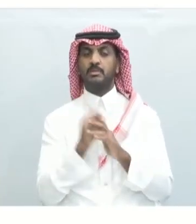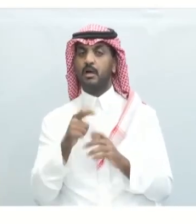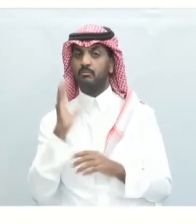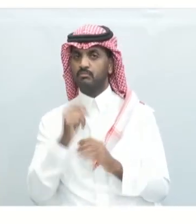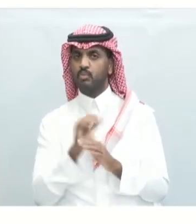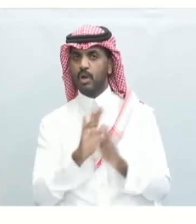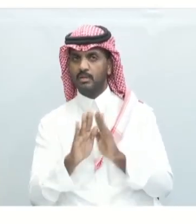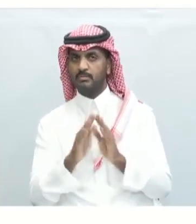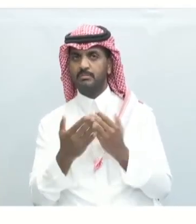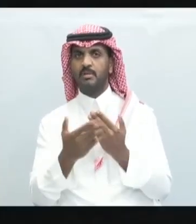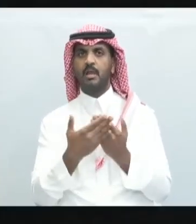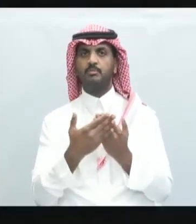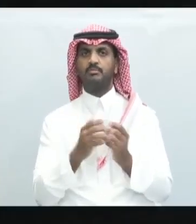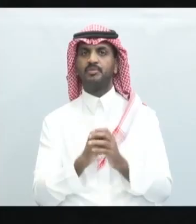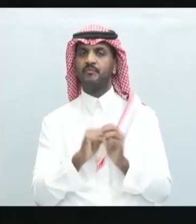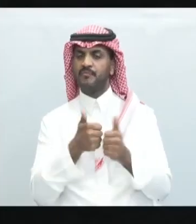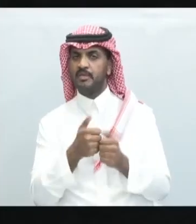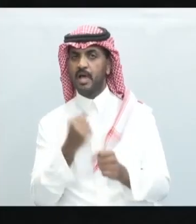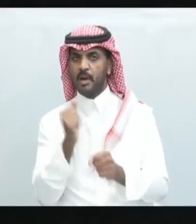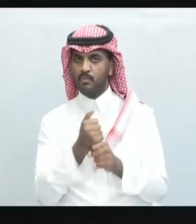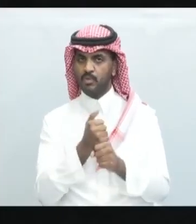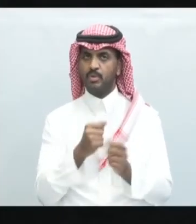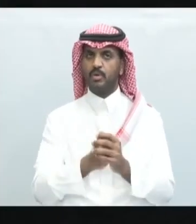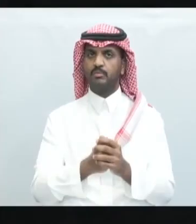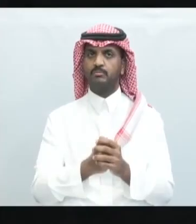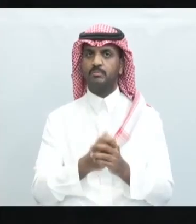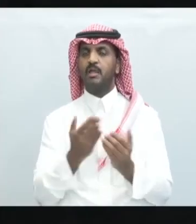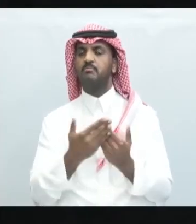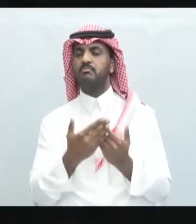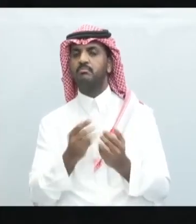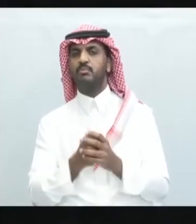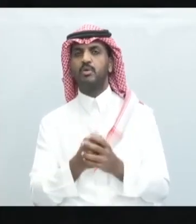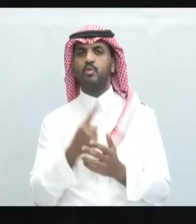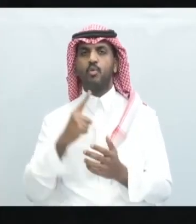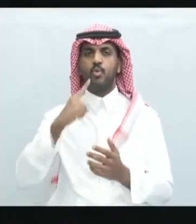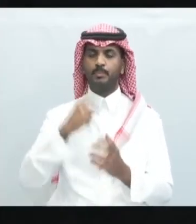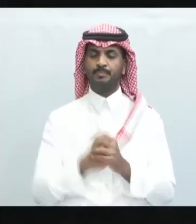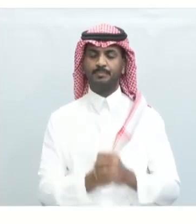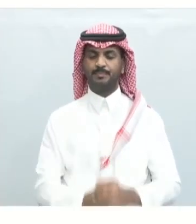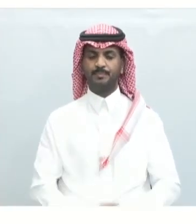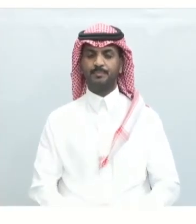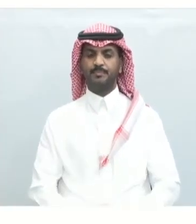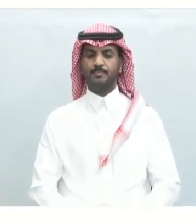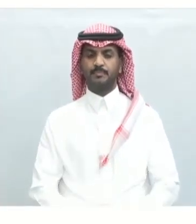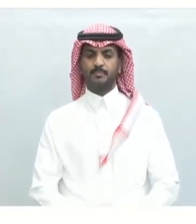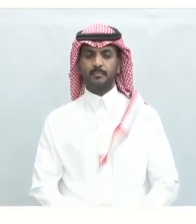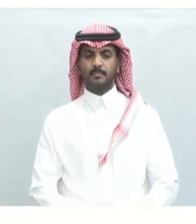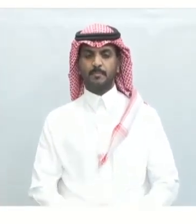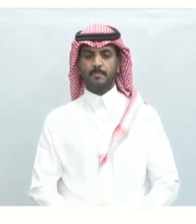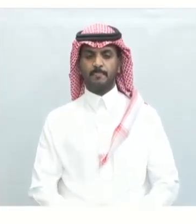يقدم طلب تنفيذ طلب الوالده على ان تمكث في المسجد لانتظار صلاه العشاء